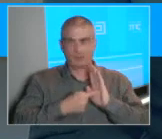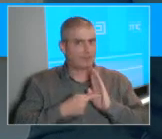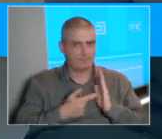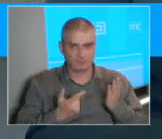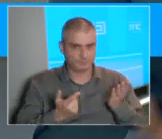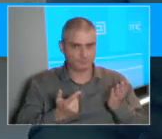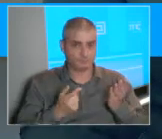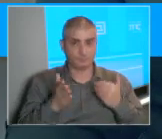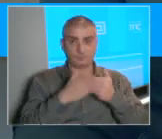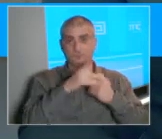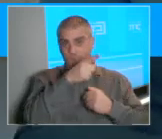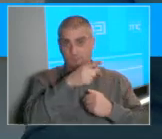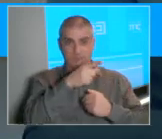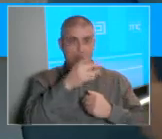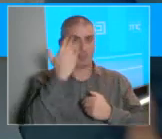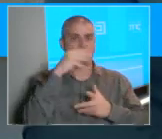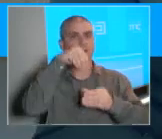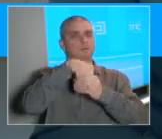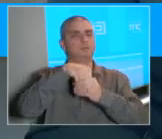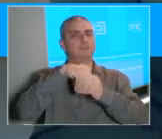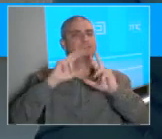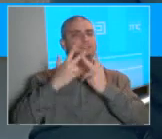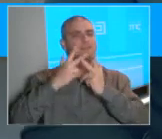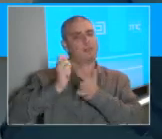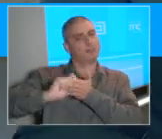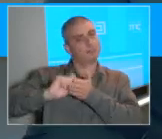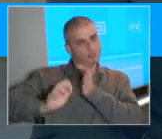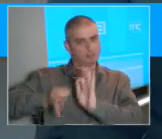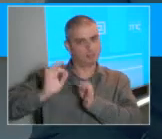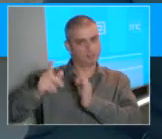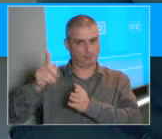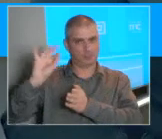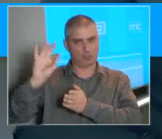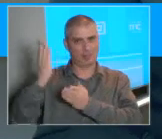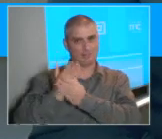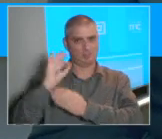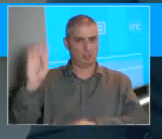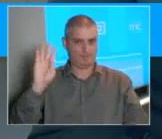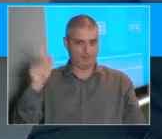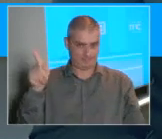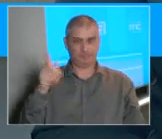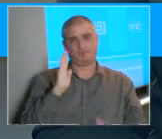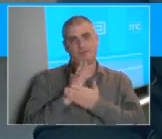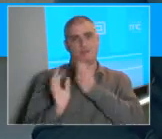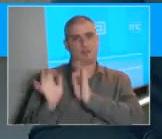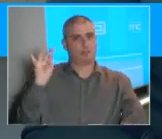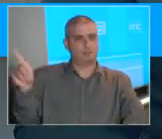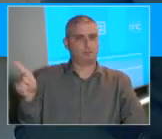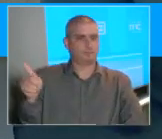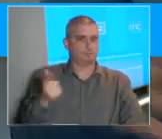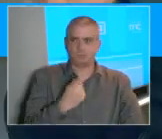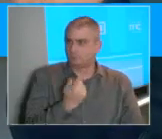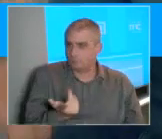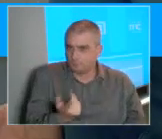לזה שרעייתו בעצם הייתה חלק מהצוות בפרקליטות שדן בתיקי נתניהו והחליט להעמיד אותו לדין. אז